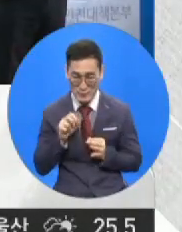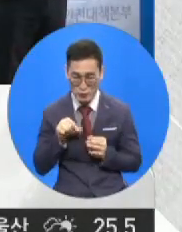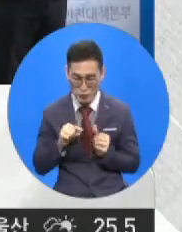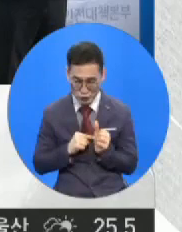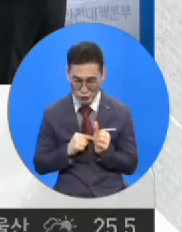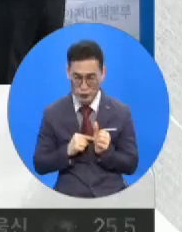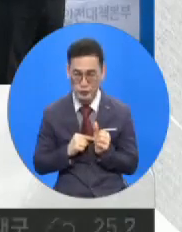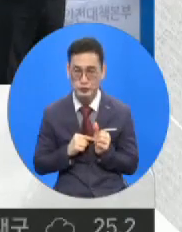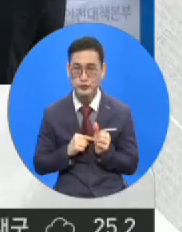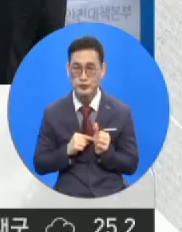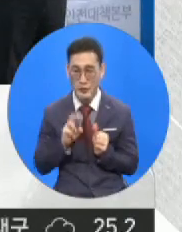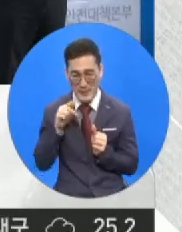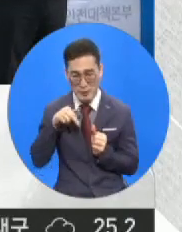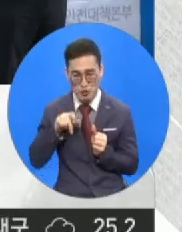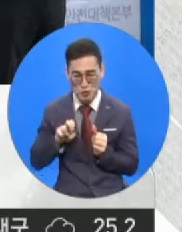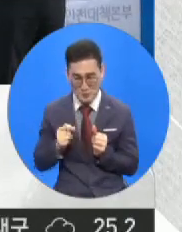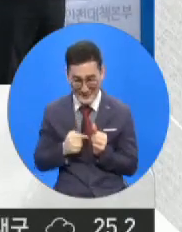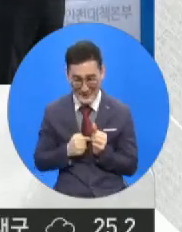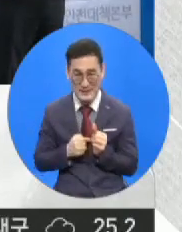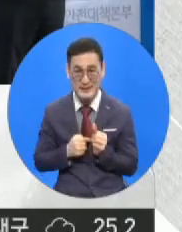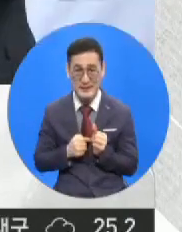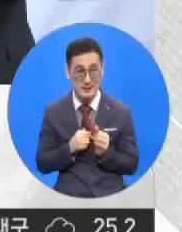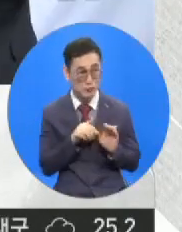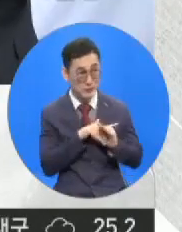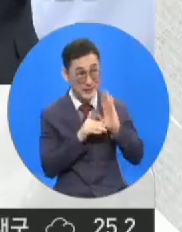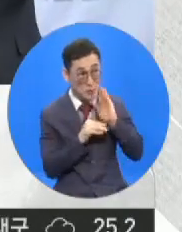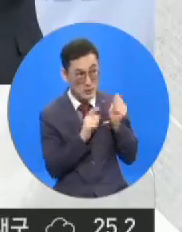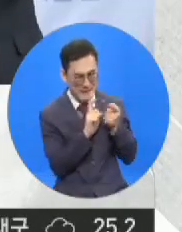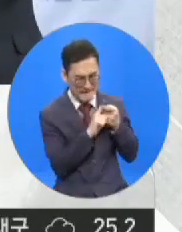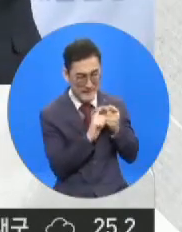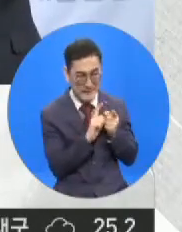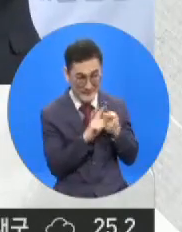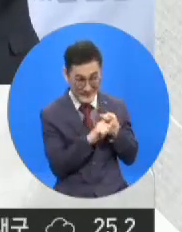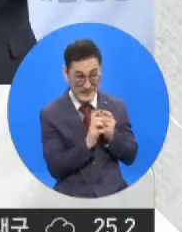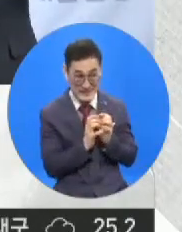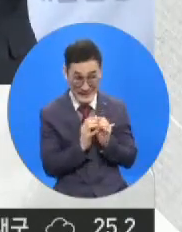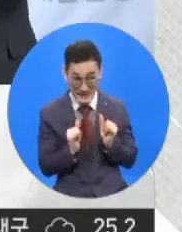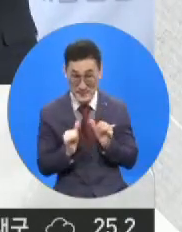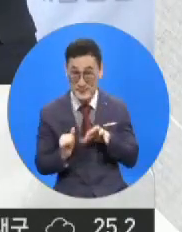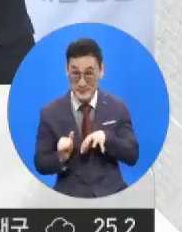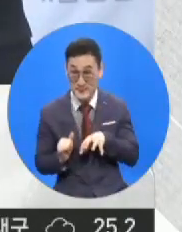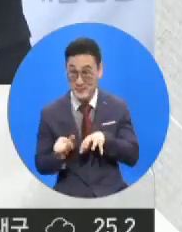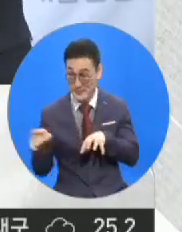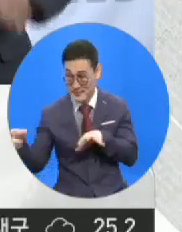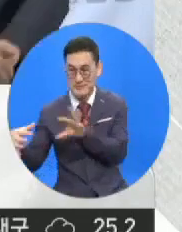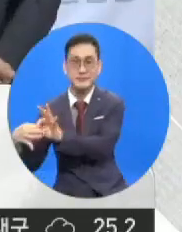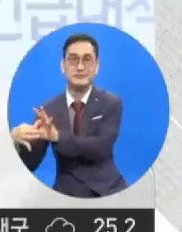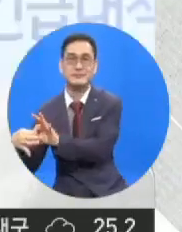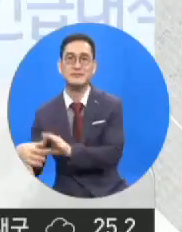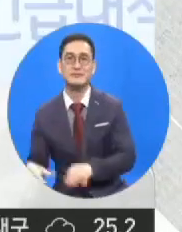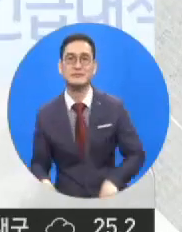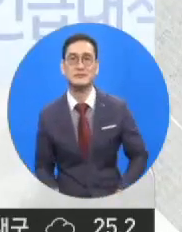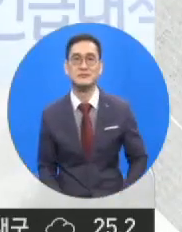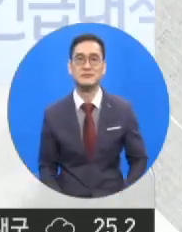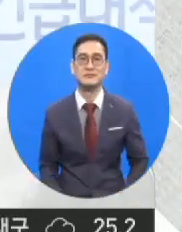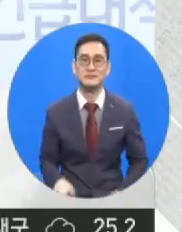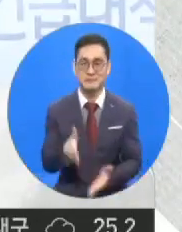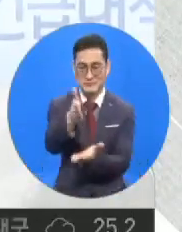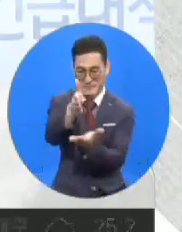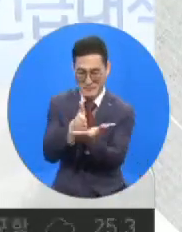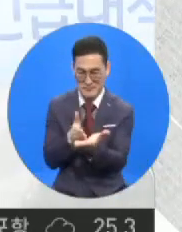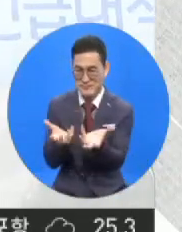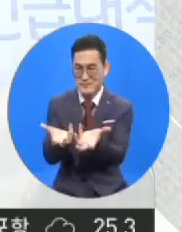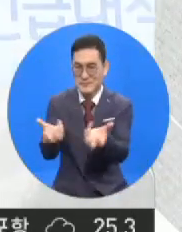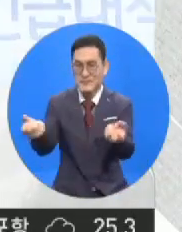의원이라든지 뭐, 박주민 의원 같이 친문 진영 내에서도 초대선 그룹 싶은 이쪽인 것이고. 야, 묘하네요. 예, 그러니까 이게 참